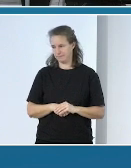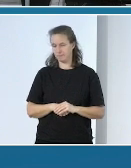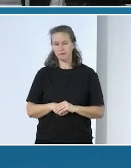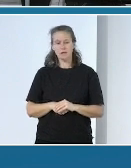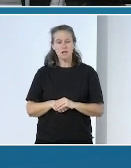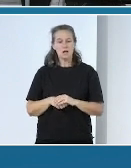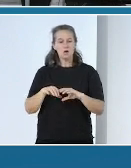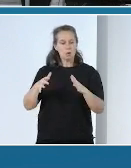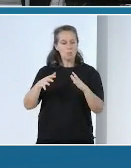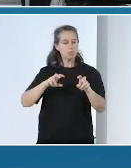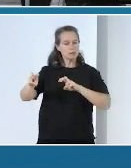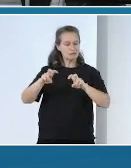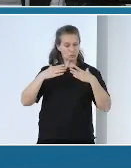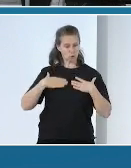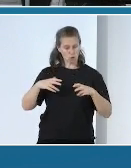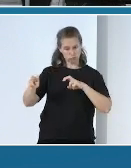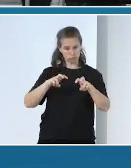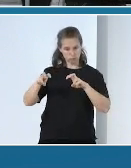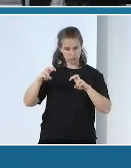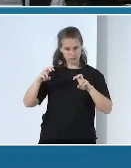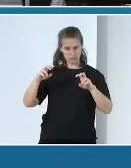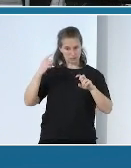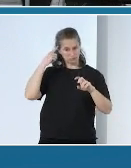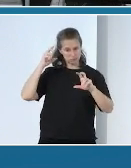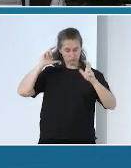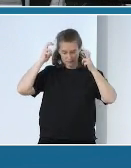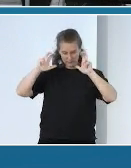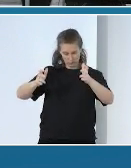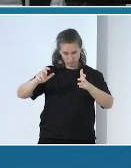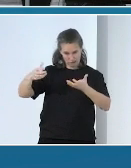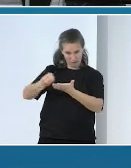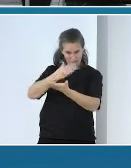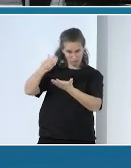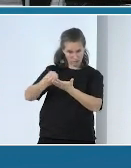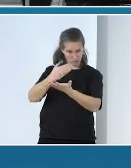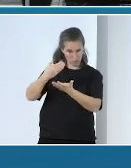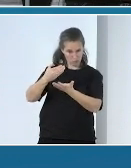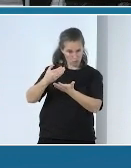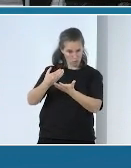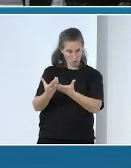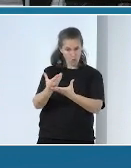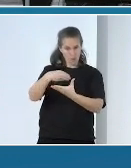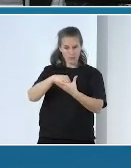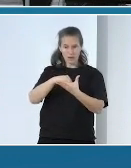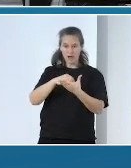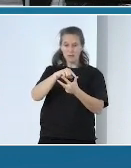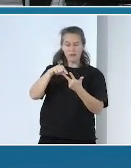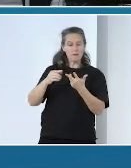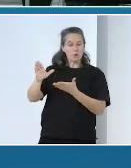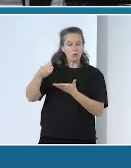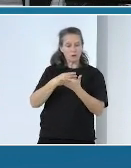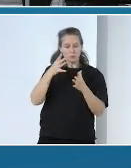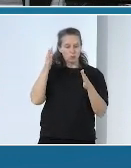Donc, pour estimer les déplacements corporels, le signal vestibulaire, l'information vestibulaire, elle doit être intégrée aux autres